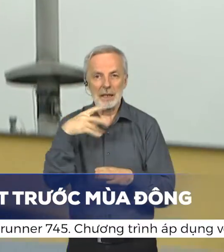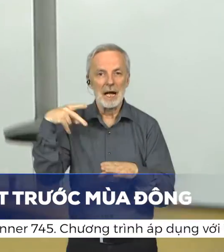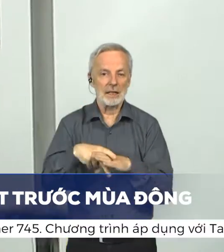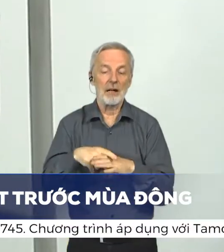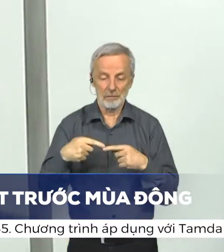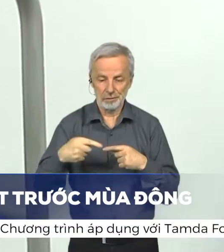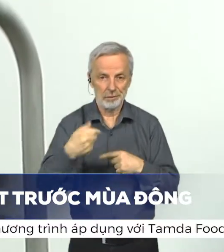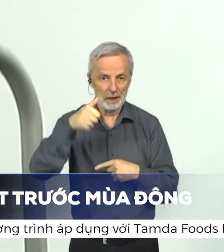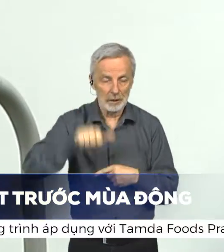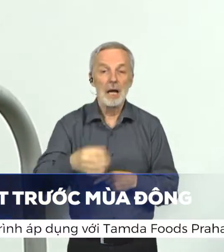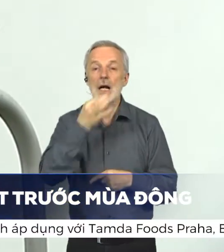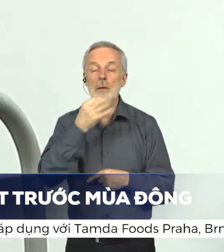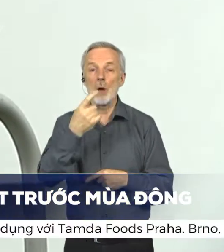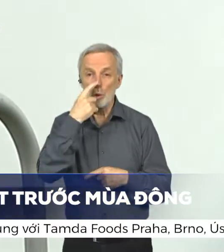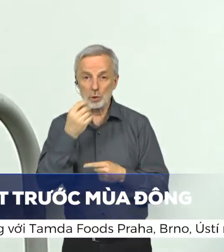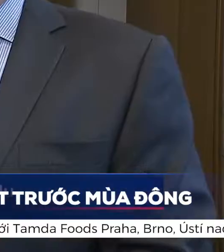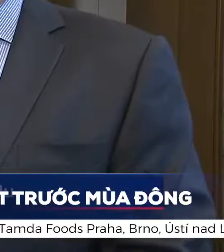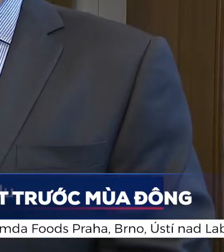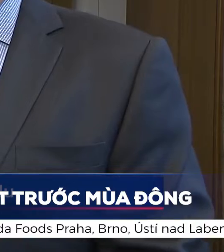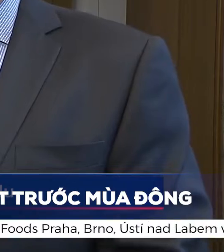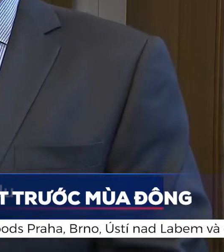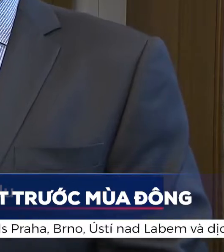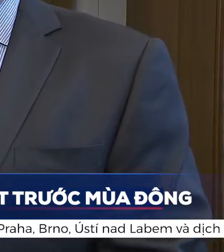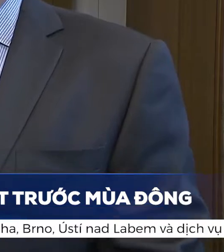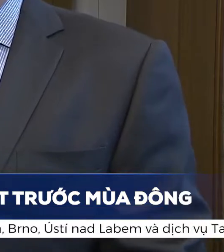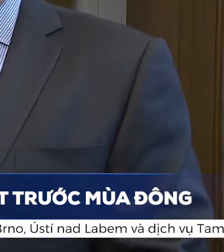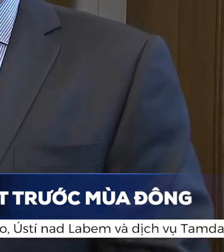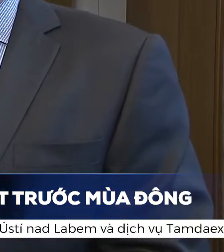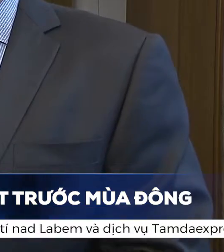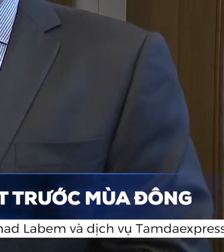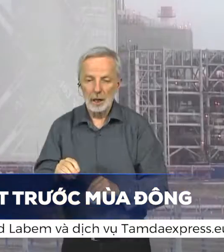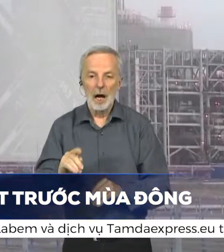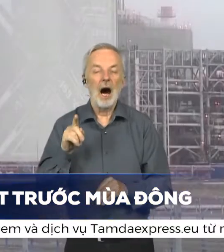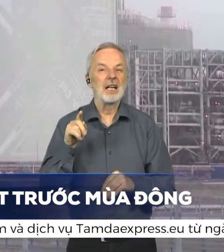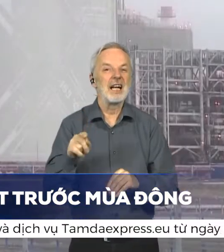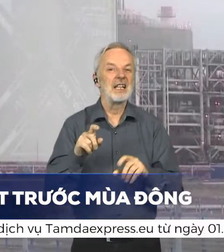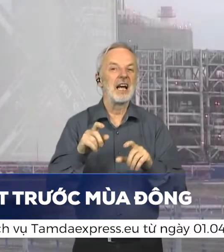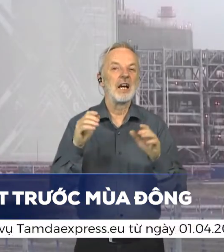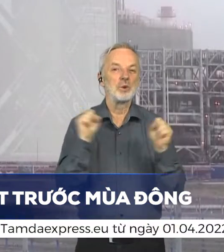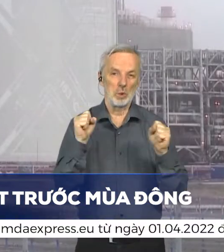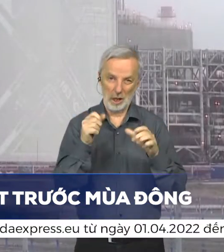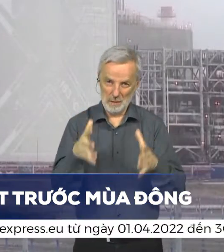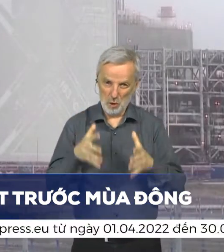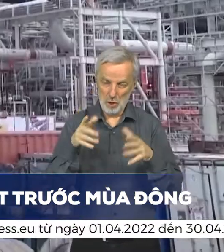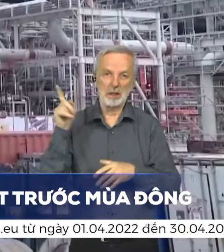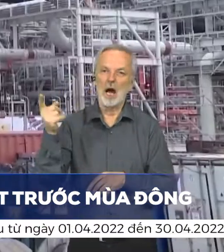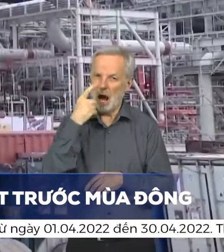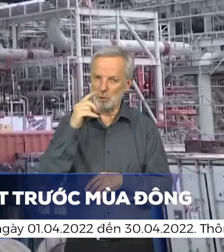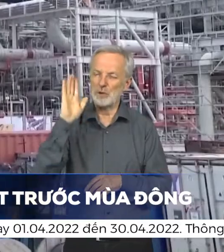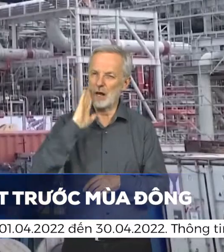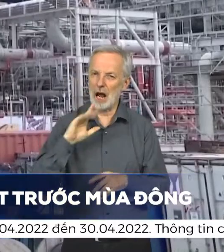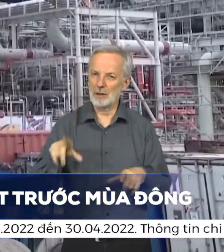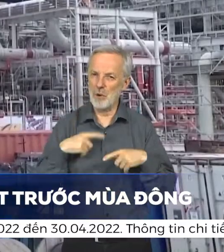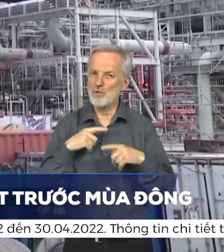cách thức nào và khi nào có thể thực hiện được. Theo như Bộ trưởng, mục đích của các biện pháp này là để Cộng hòa Séc có thể đảm bảo đủ lượng khí đốt trước mùa